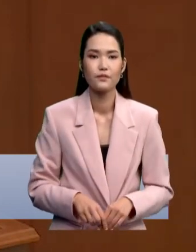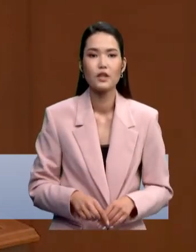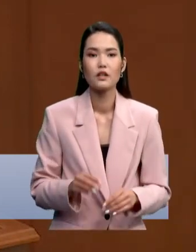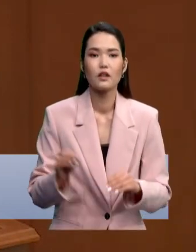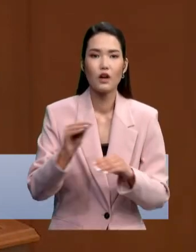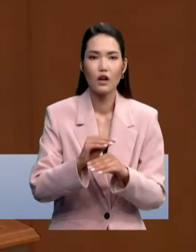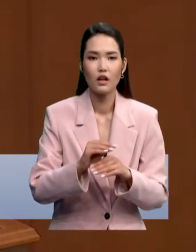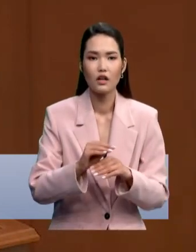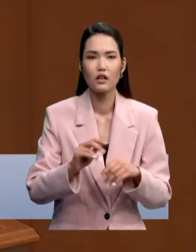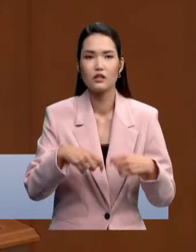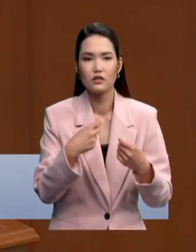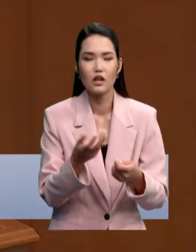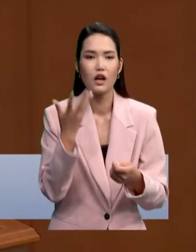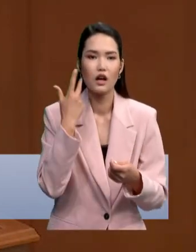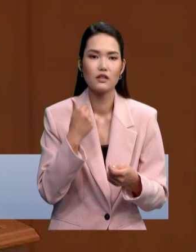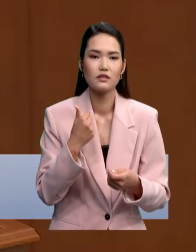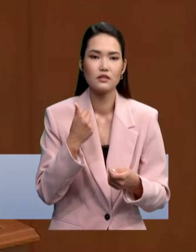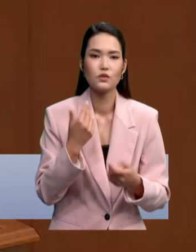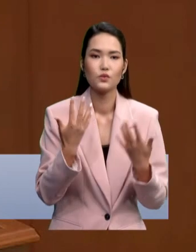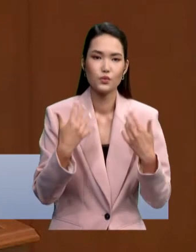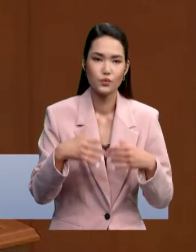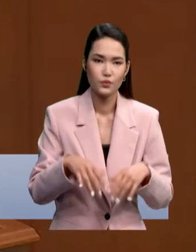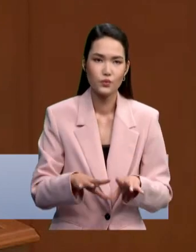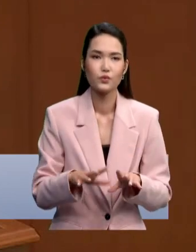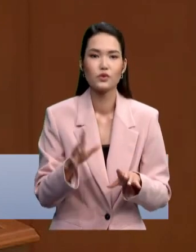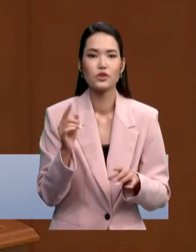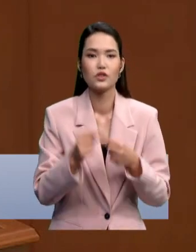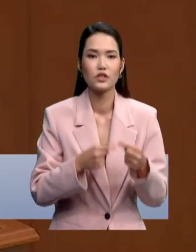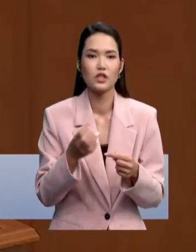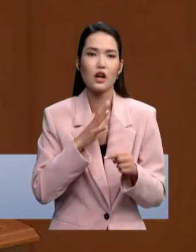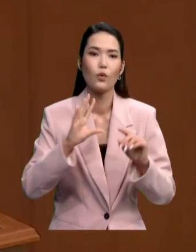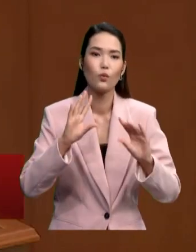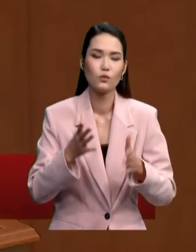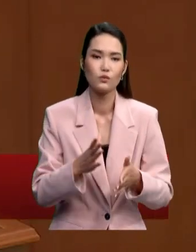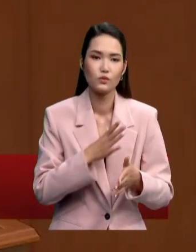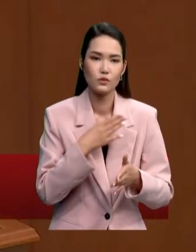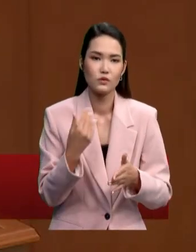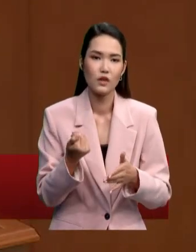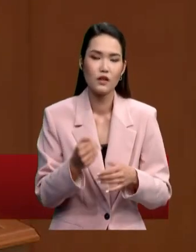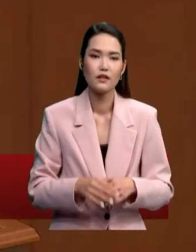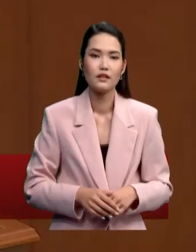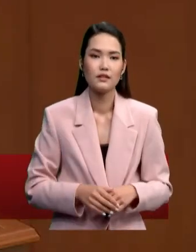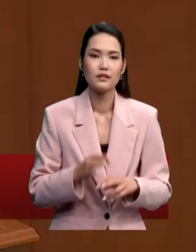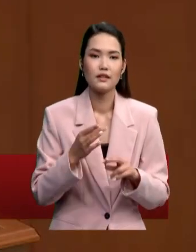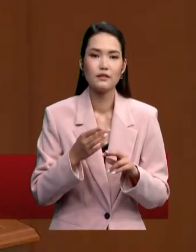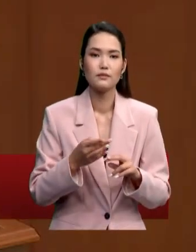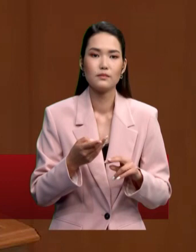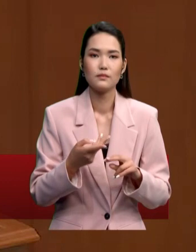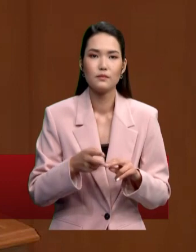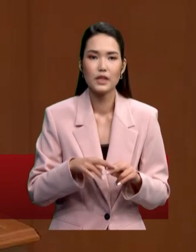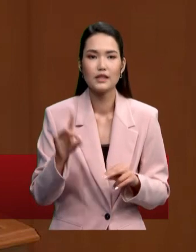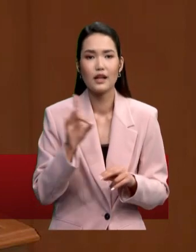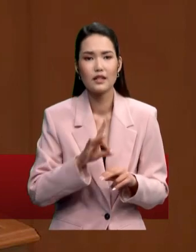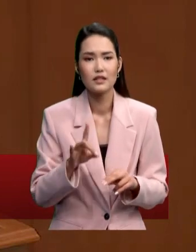компенсации постфактум. То есть тогда, когда уже чрезвычайная ситуация на дороге произошла. То есть это сломанные детские руки,